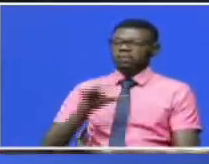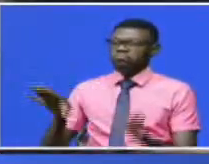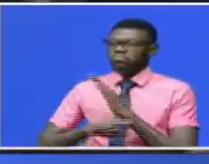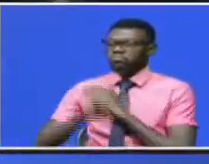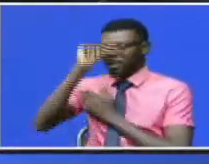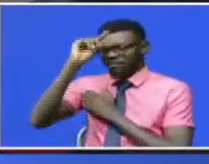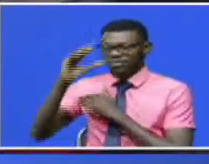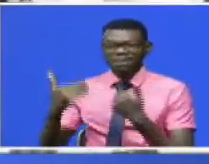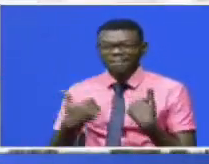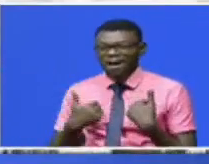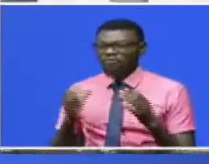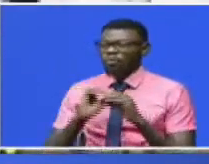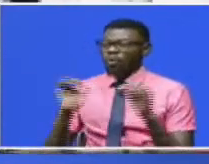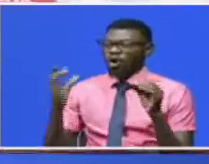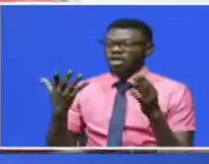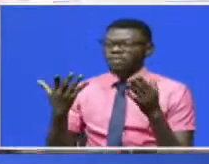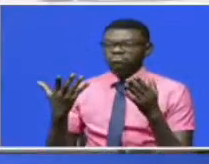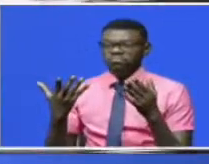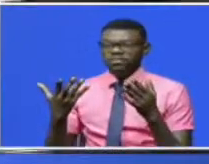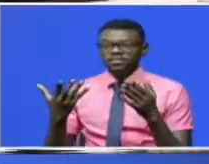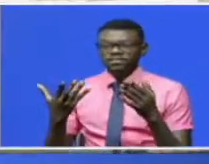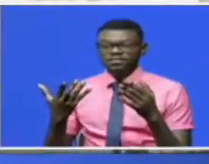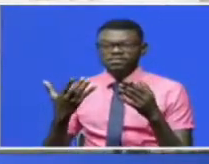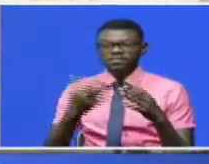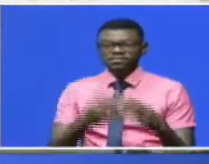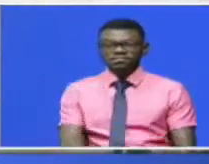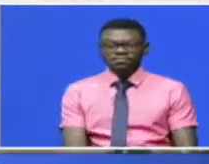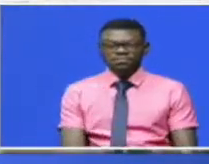ambaye angepanda madaraka kuchukua hatamu za uongozi.